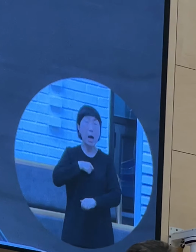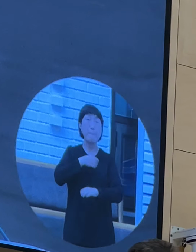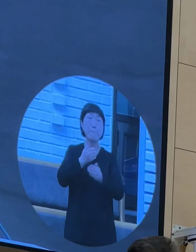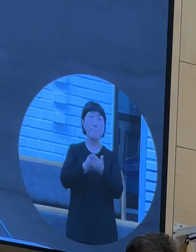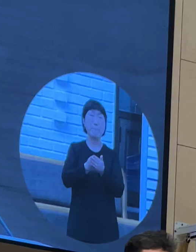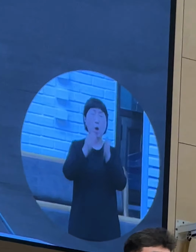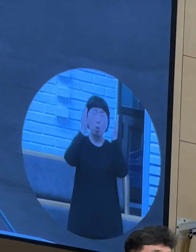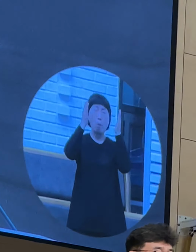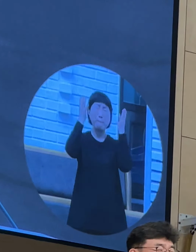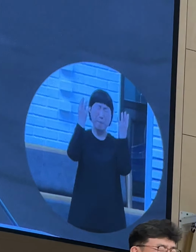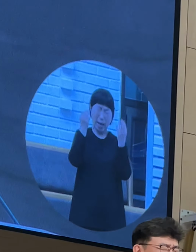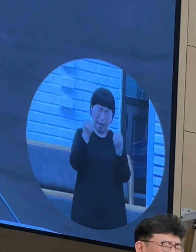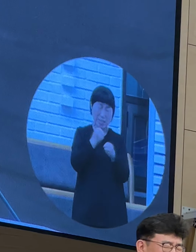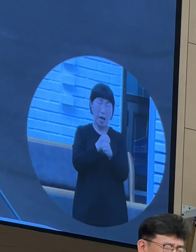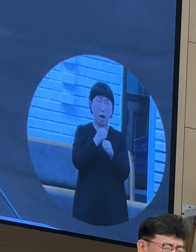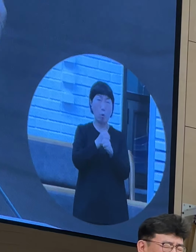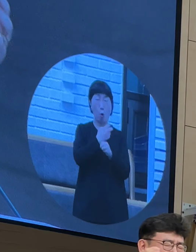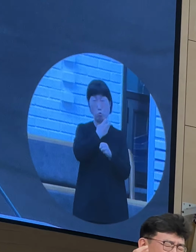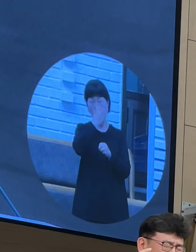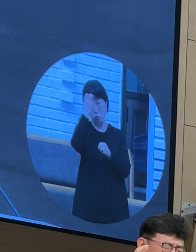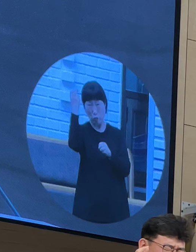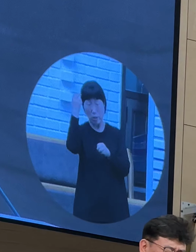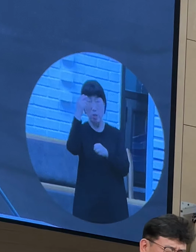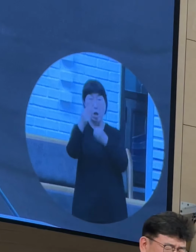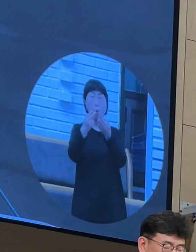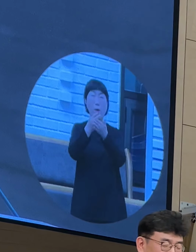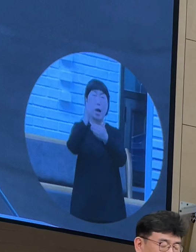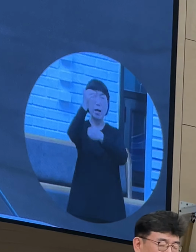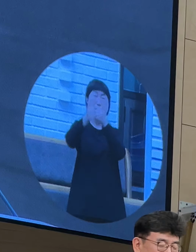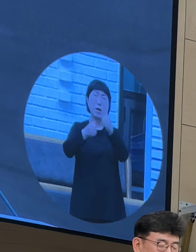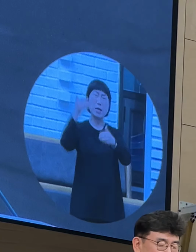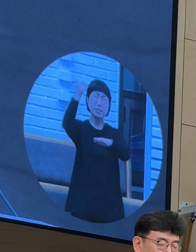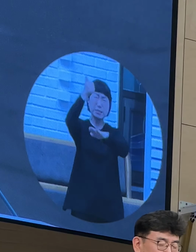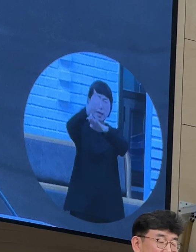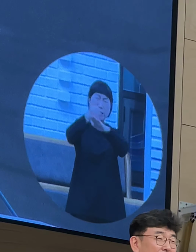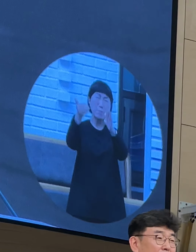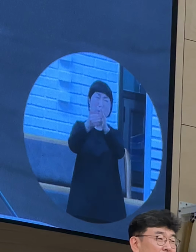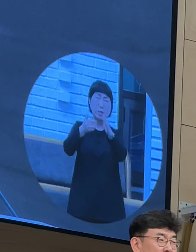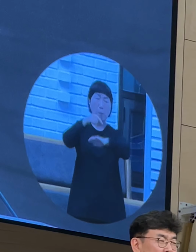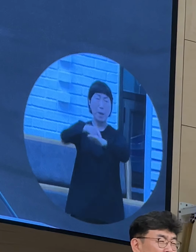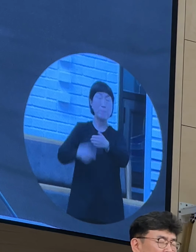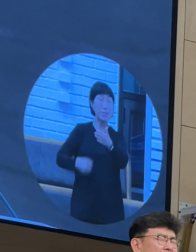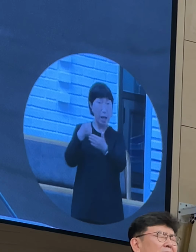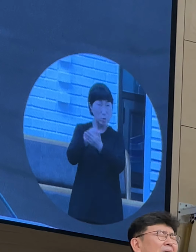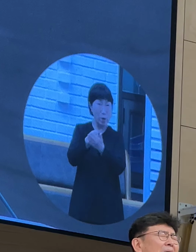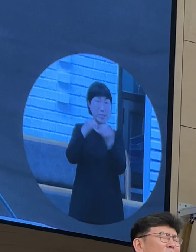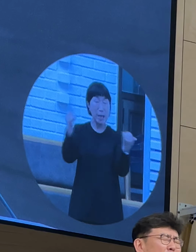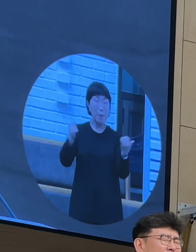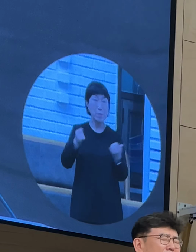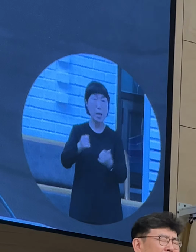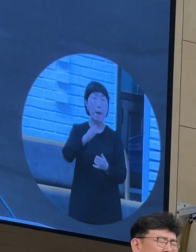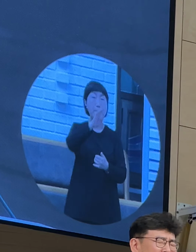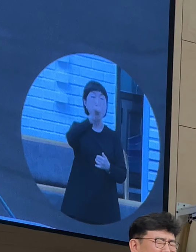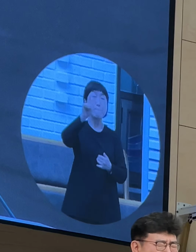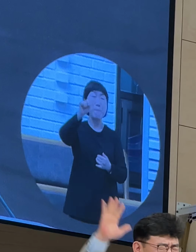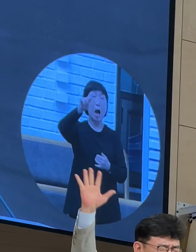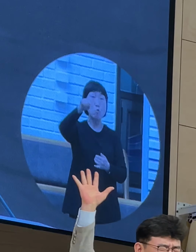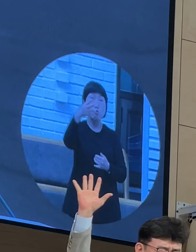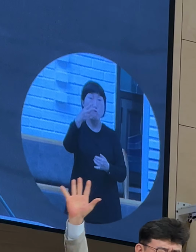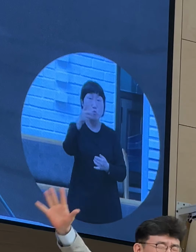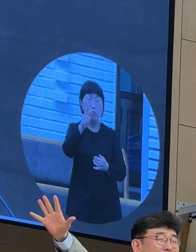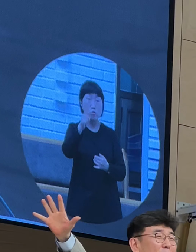공부 많이 한 사람, 하나님을, 여호와 하나님을 끝까지 믿겠다고 마음에 작정한 사람이 자기가 알고 있는 말은